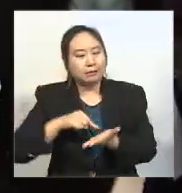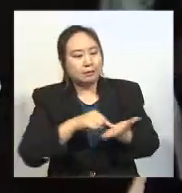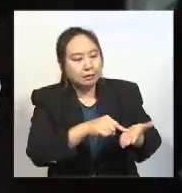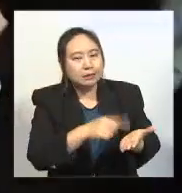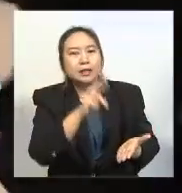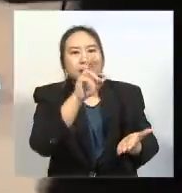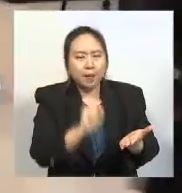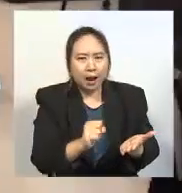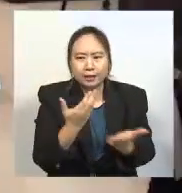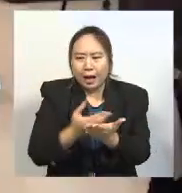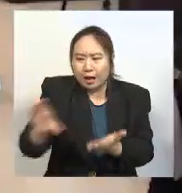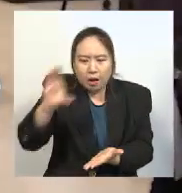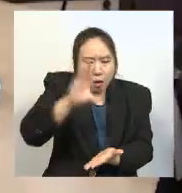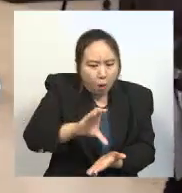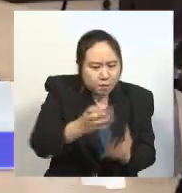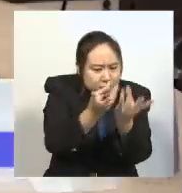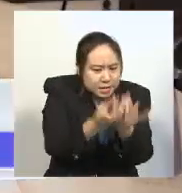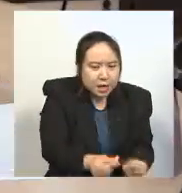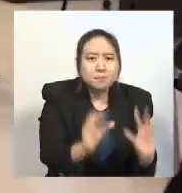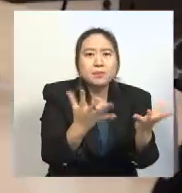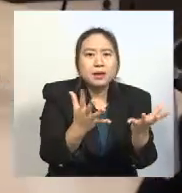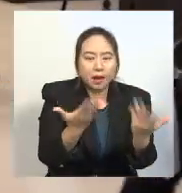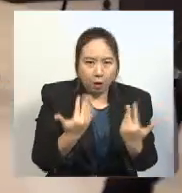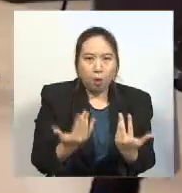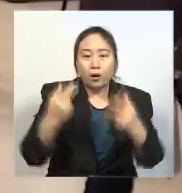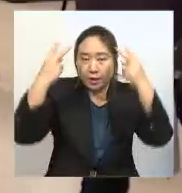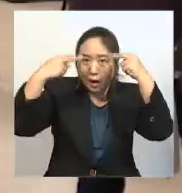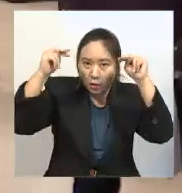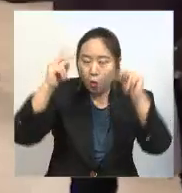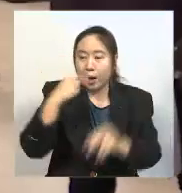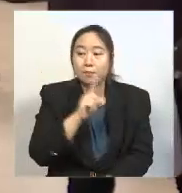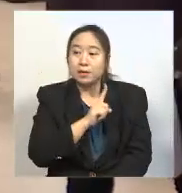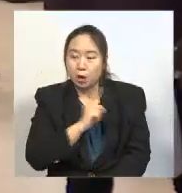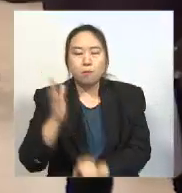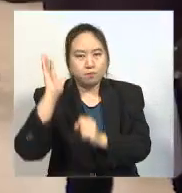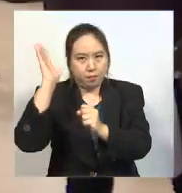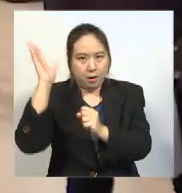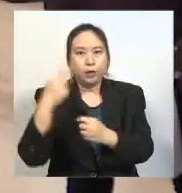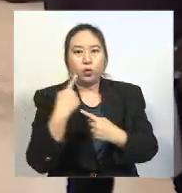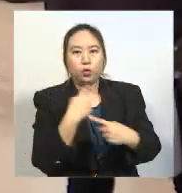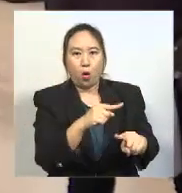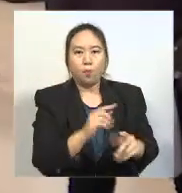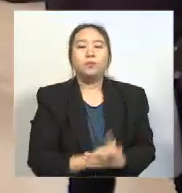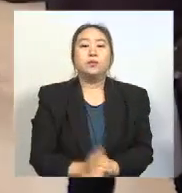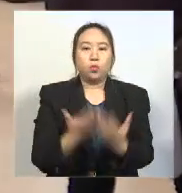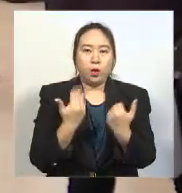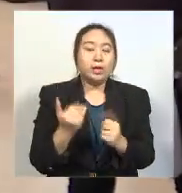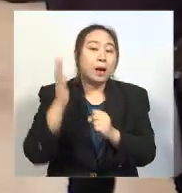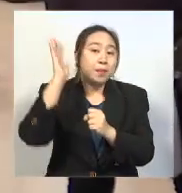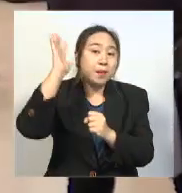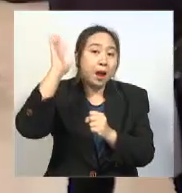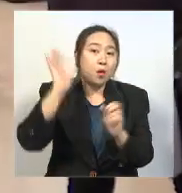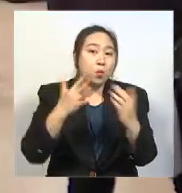าณนะครับหลังจากนั้นจะเป็นการชี้แจงของนายกรัฐมนตรีและก็ผู้ที่มีส่วนเกี่ยวข้องต่อไปซึ่งในการอภิปรายในวันนี้นะครับเบื้อง